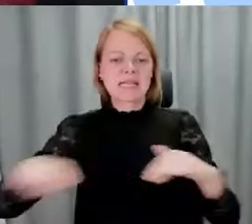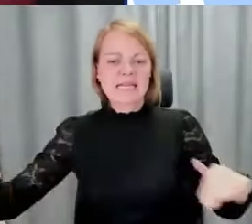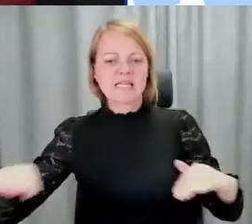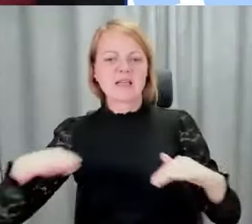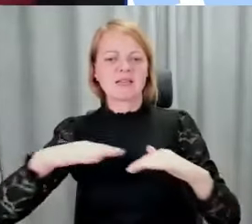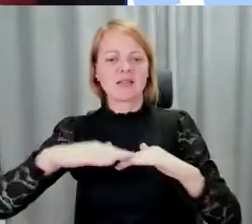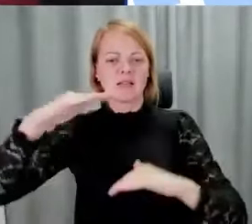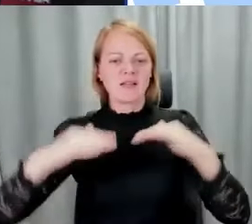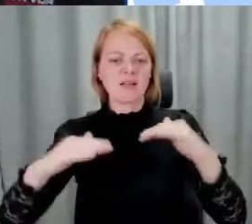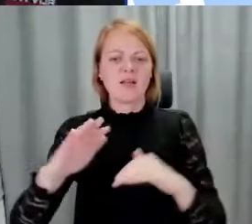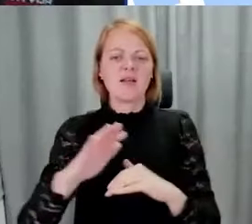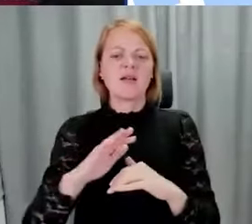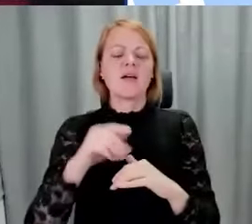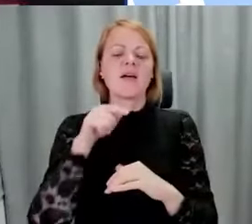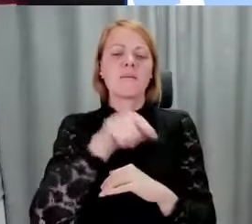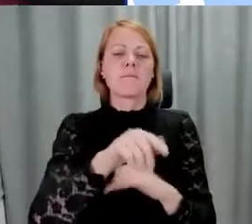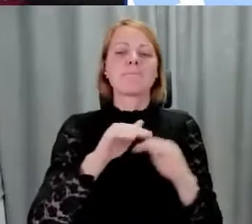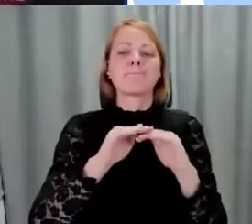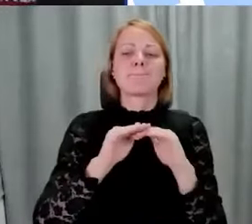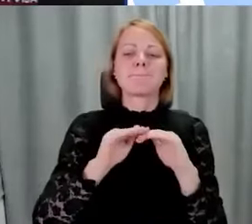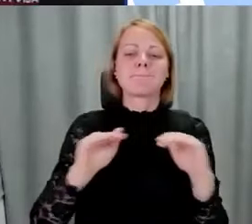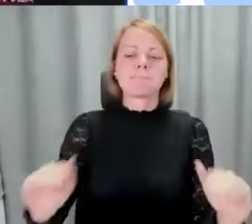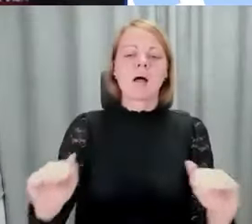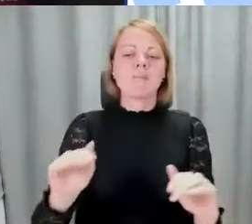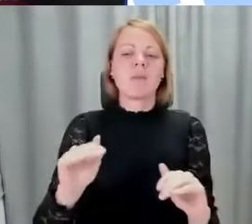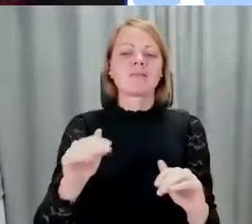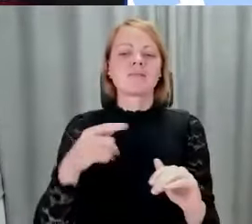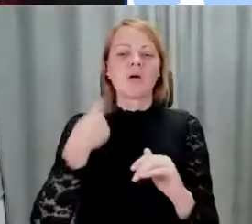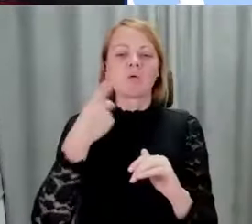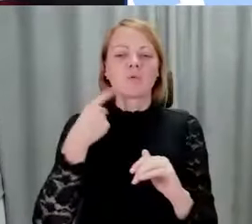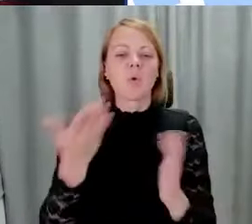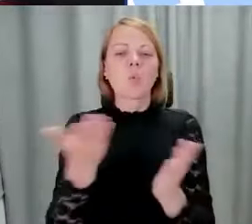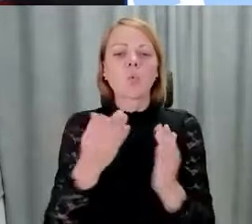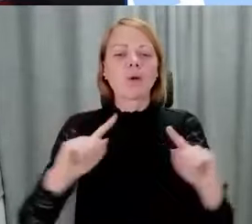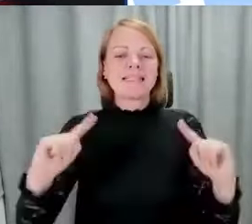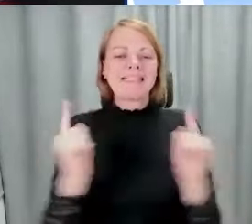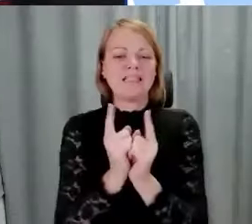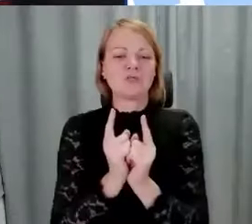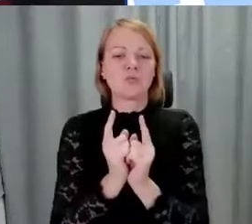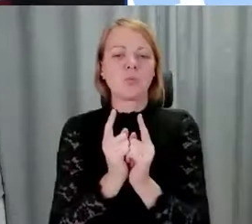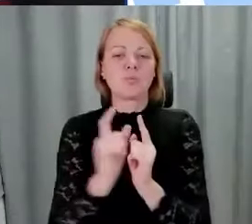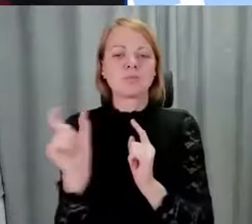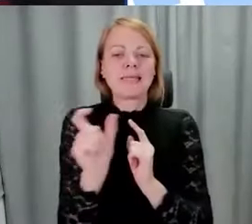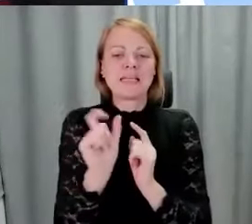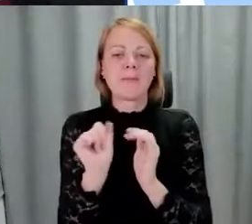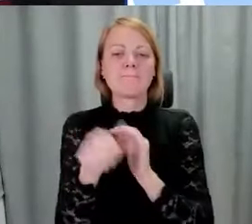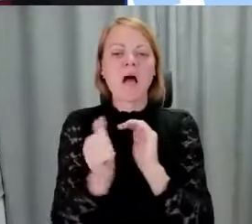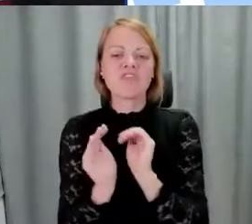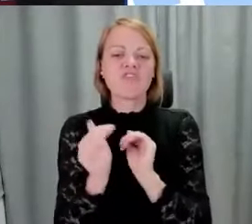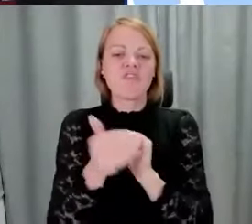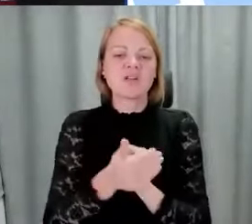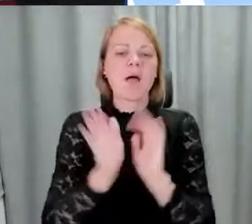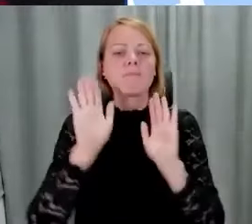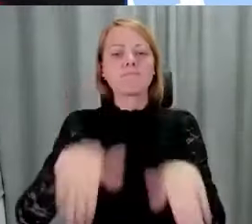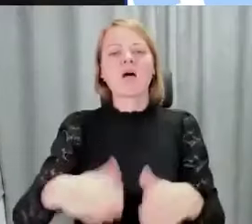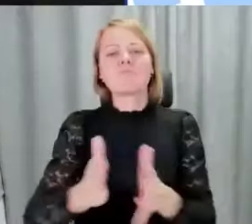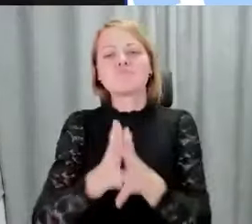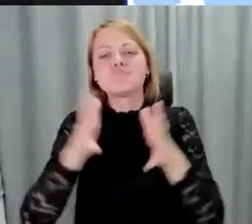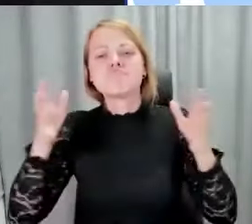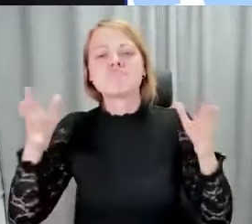runājam par to, kur cilvēkiem patvērties uz īsu brīdi. Mēs nerunājam par milzīgām sanitāru